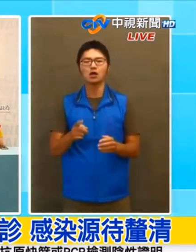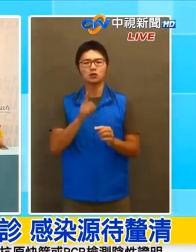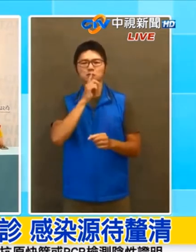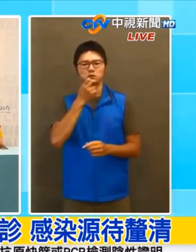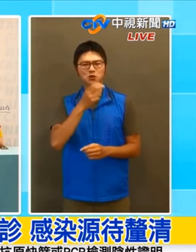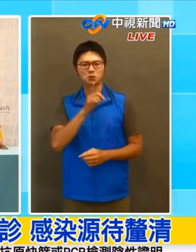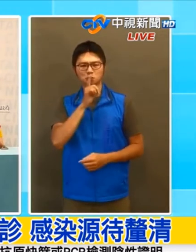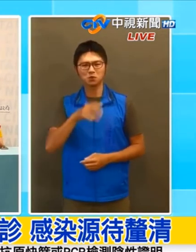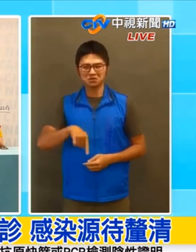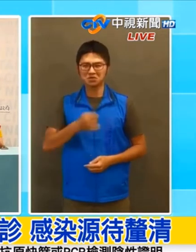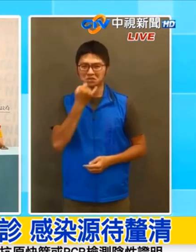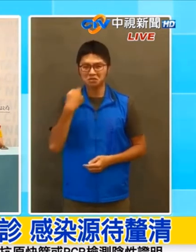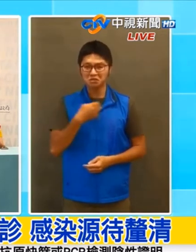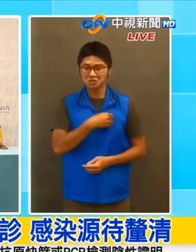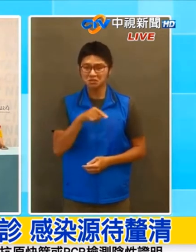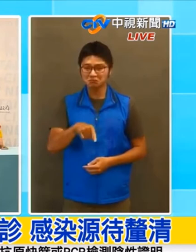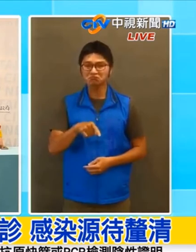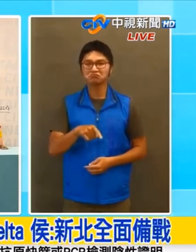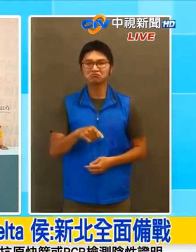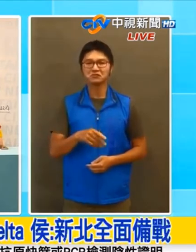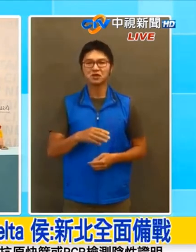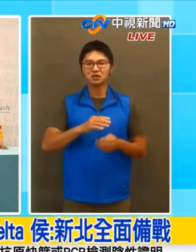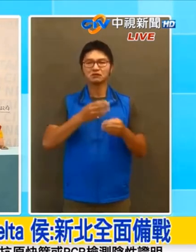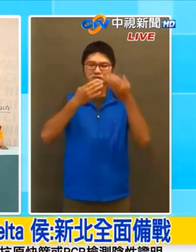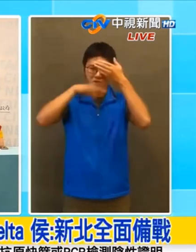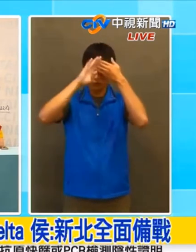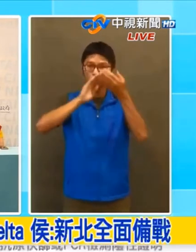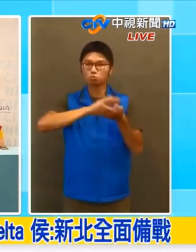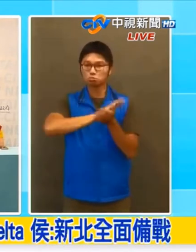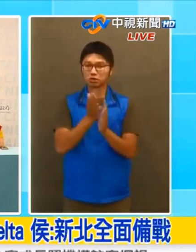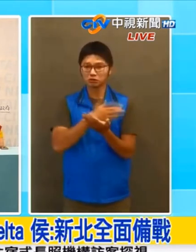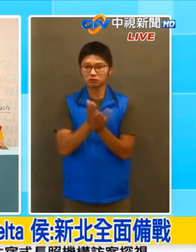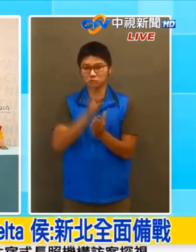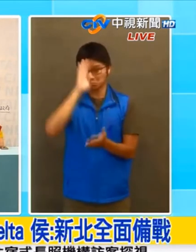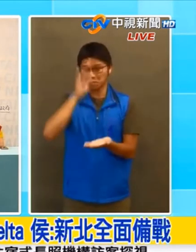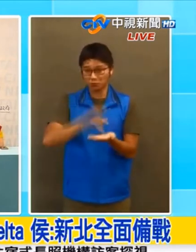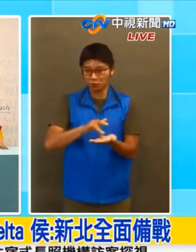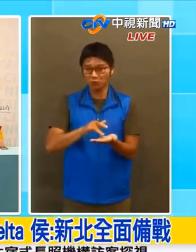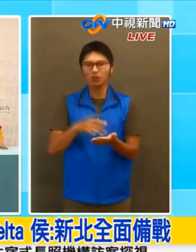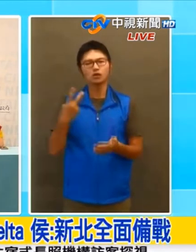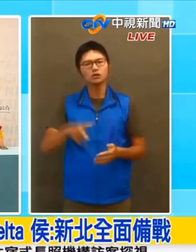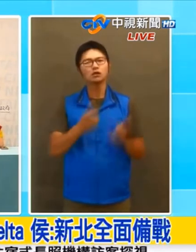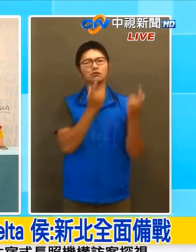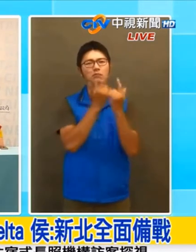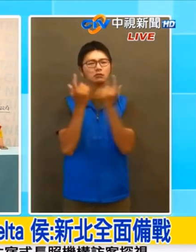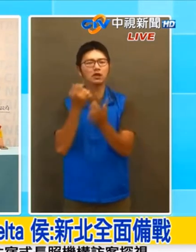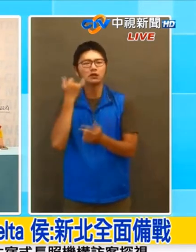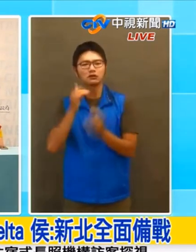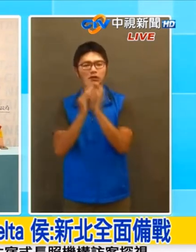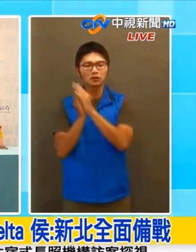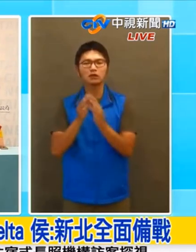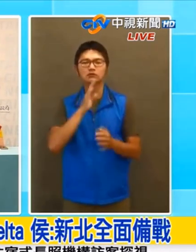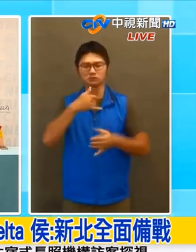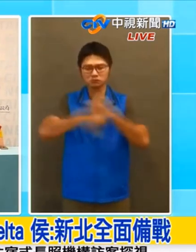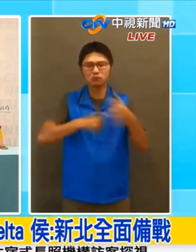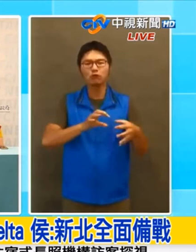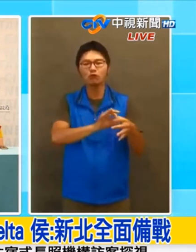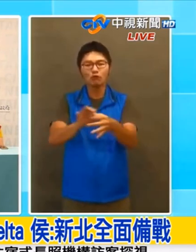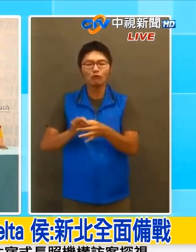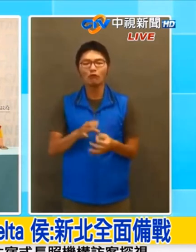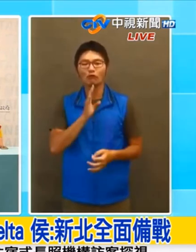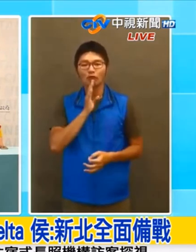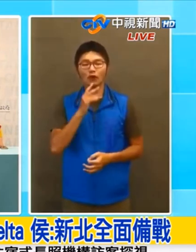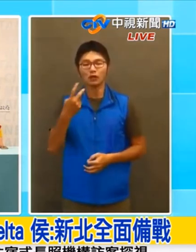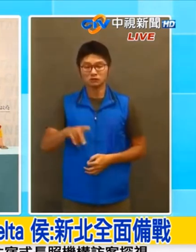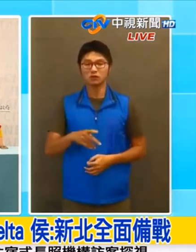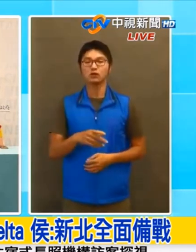虽然是在桃园，但北北基桃生活圈，市长要如何因应目前 Delta 可能进入？另外桃园于九月九号前强化二